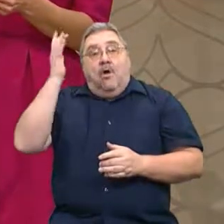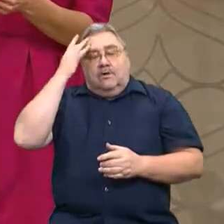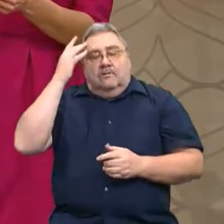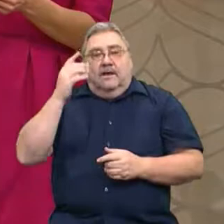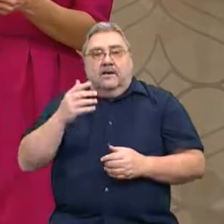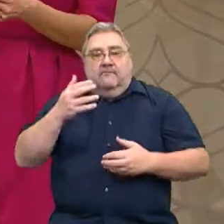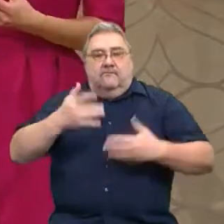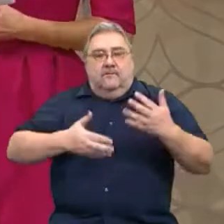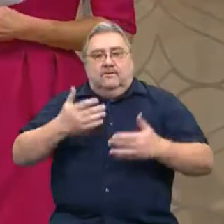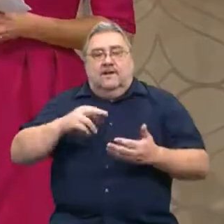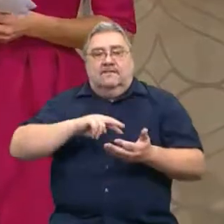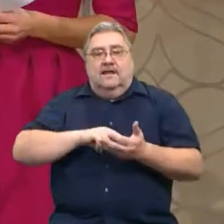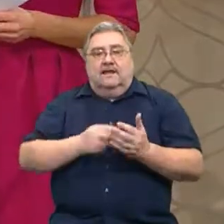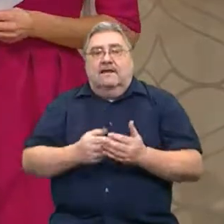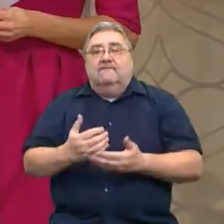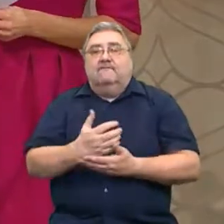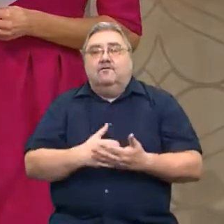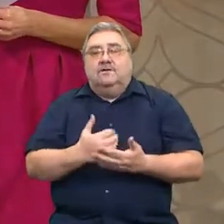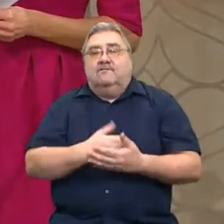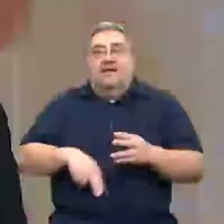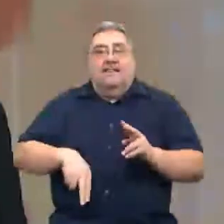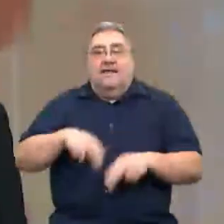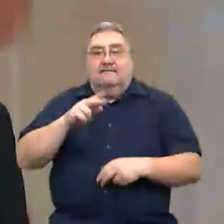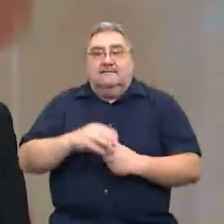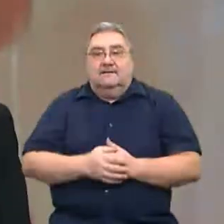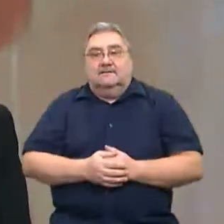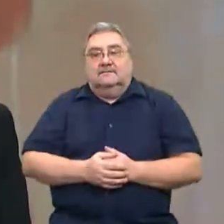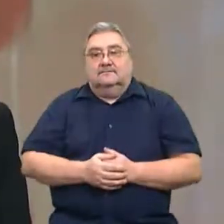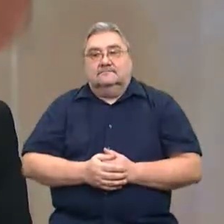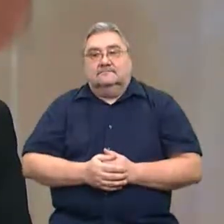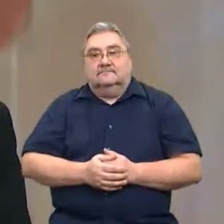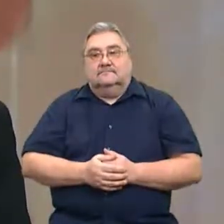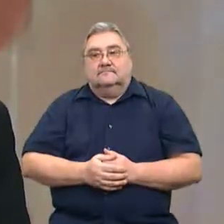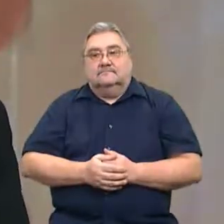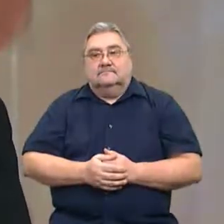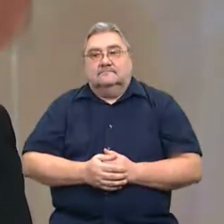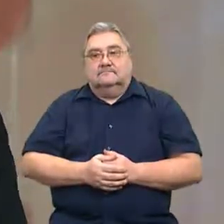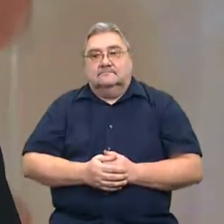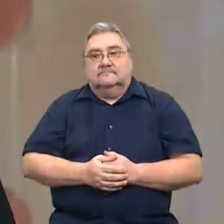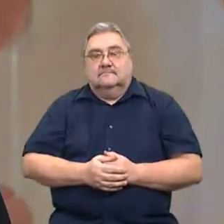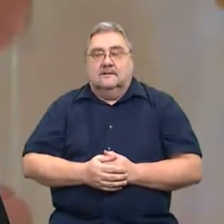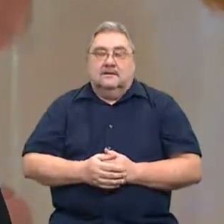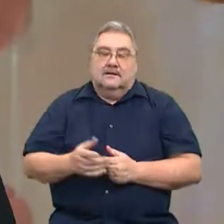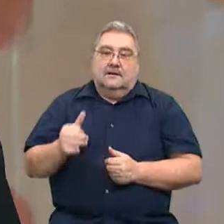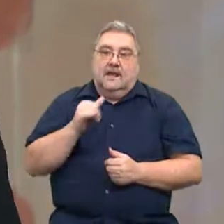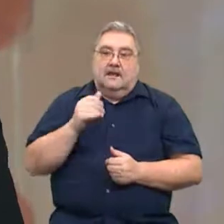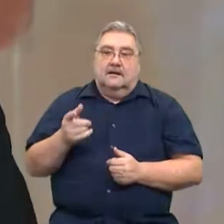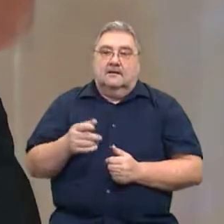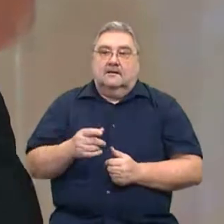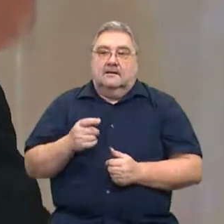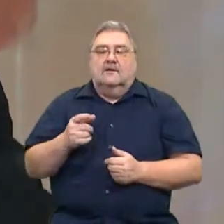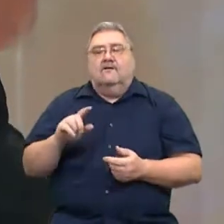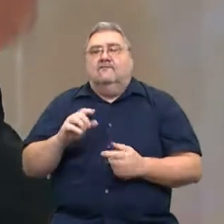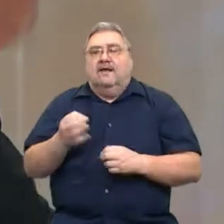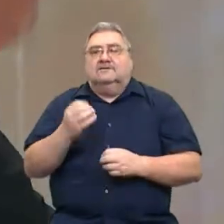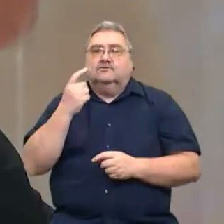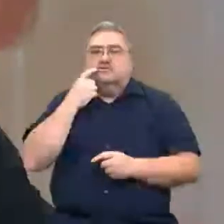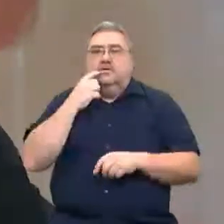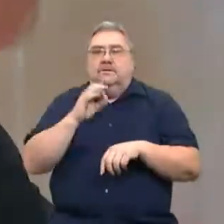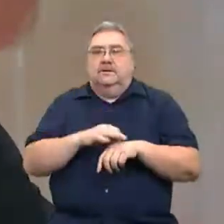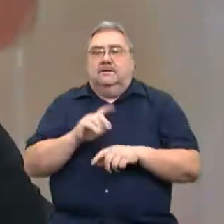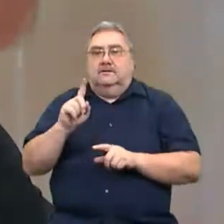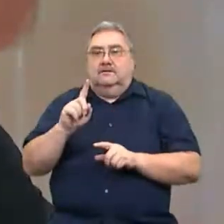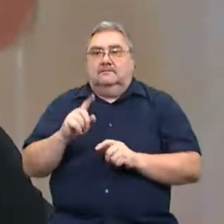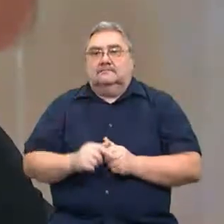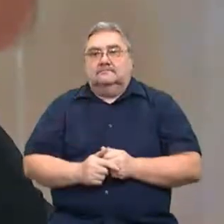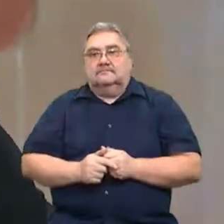IT technologie využívají nejvíce? Aha. Jak byste si ji zpracoval? Pokud je o stomatologii, tedy vstáhneme to k vašemu